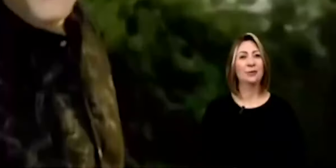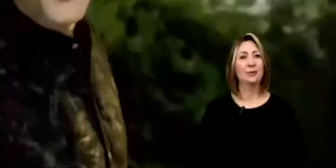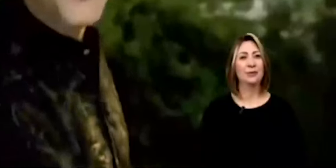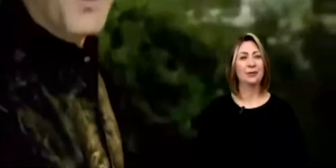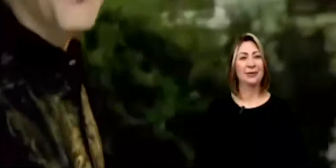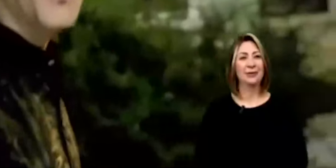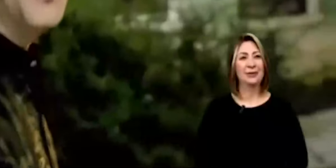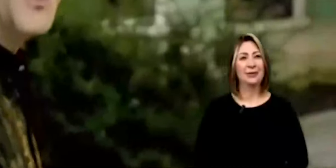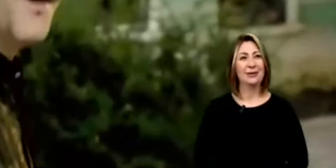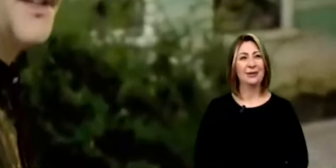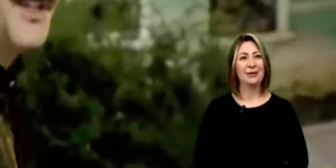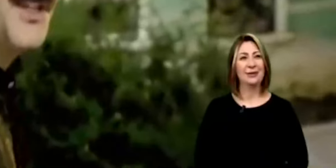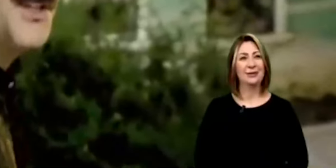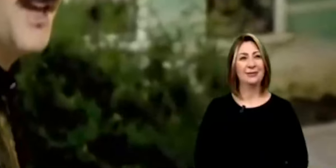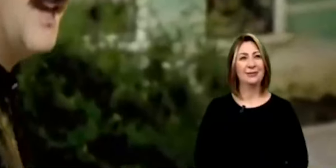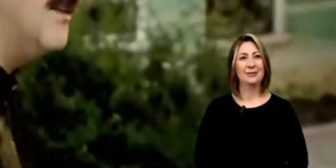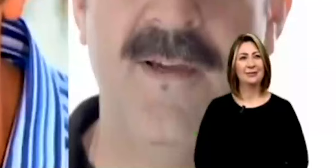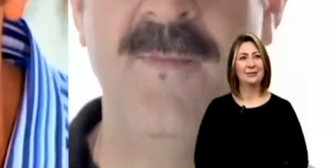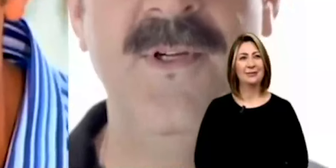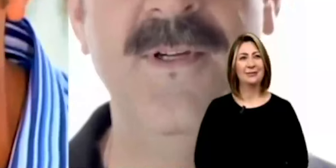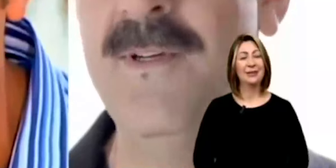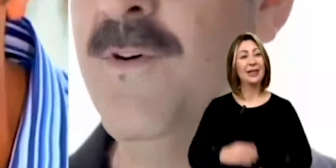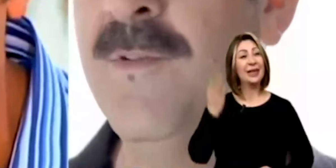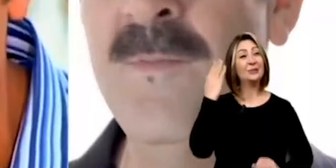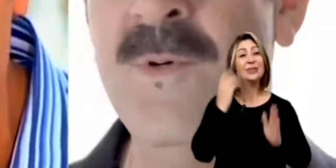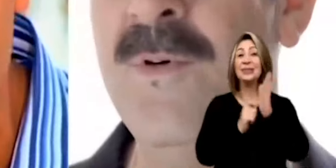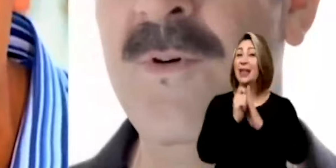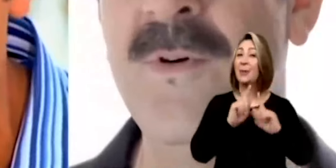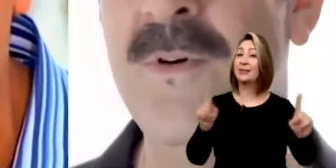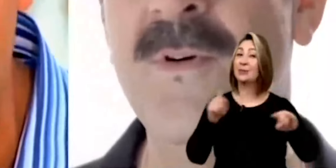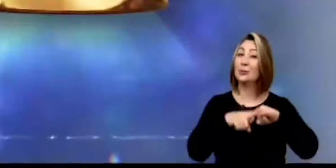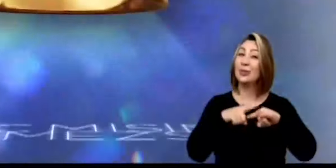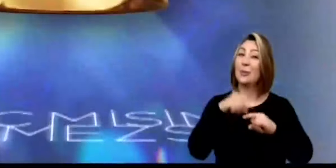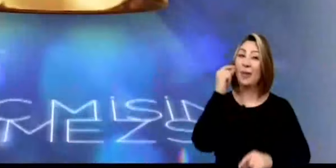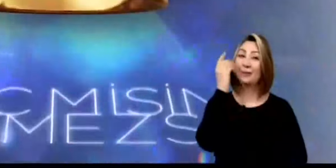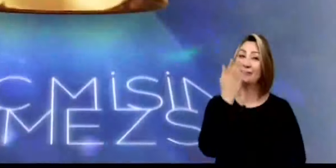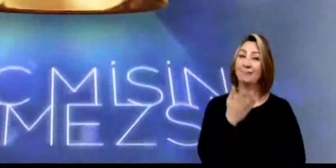benzirsen, acayip hayvanlara benzirsen. Geçmişini silemezsin Hüseyin Turan.